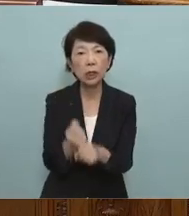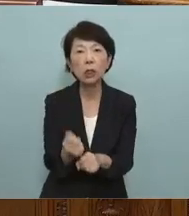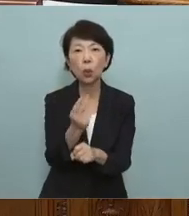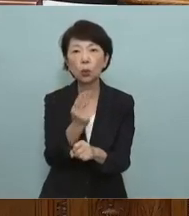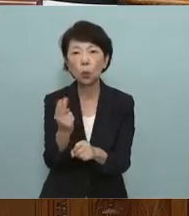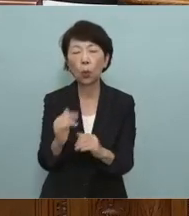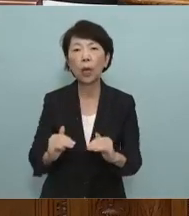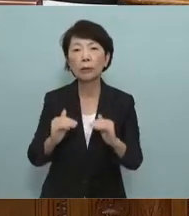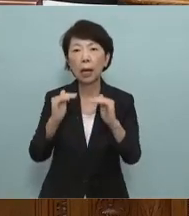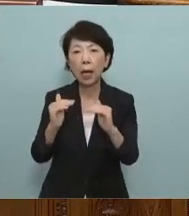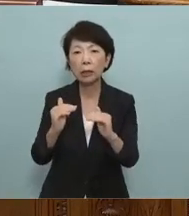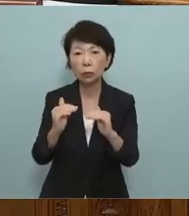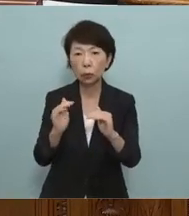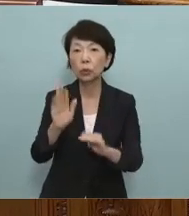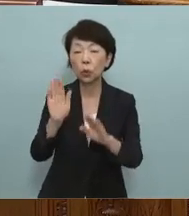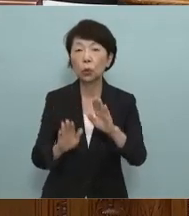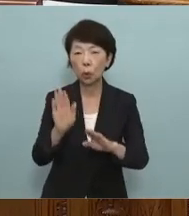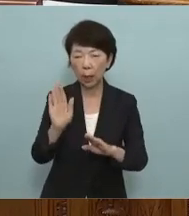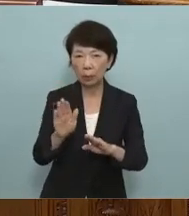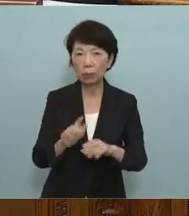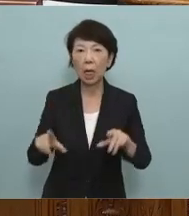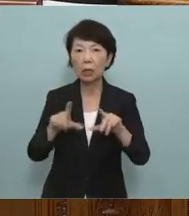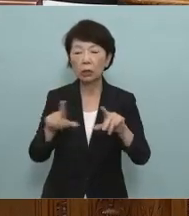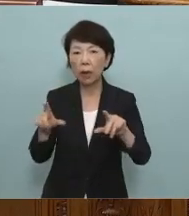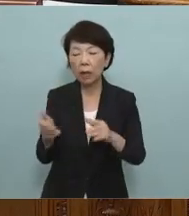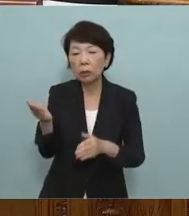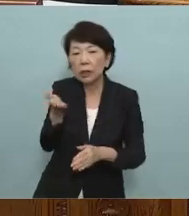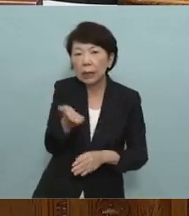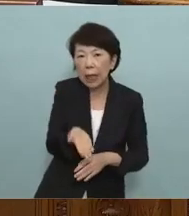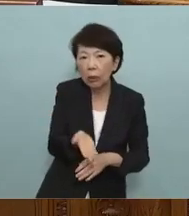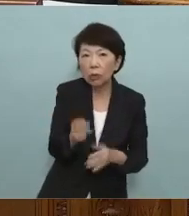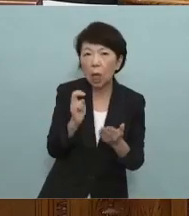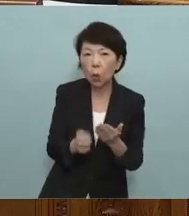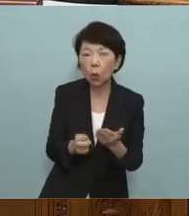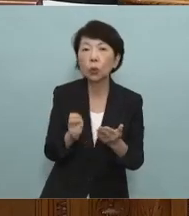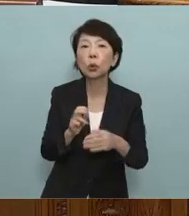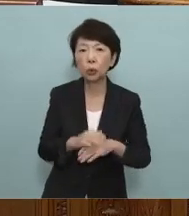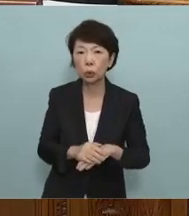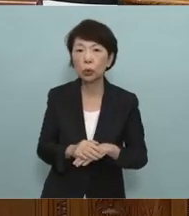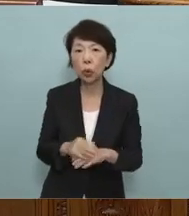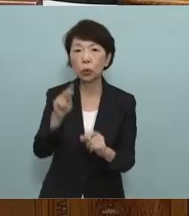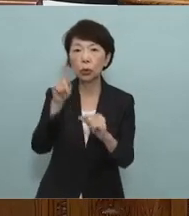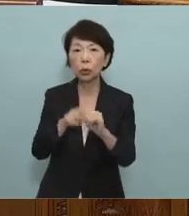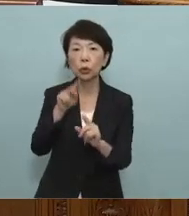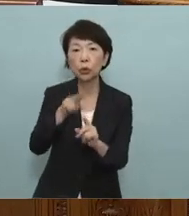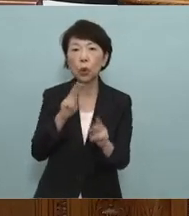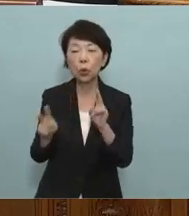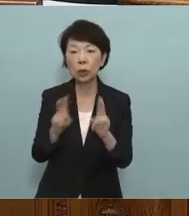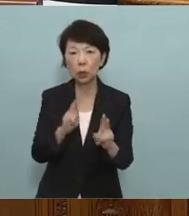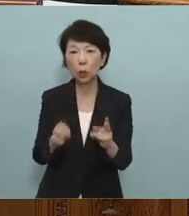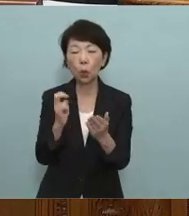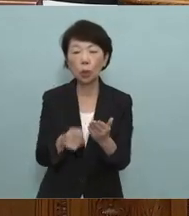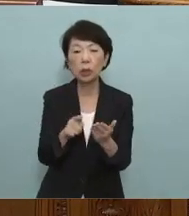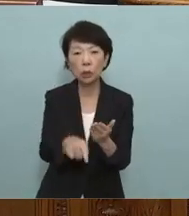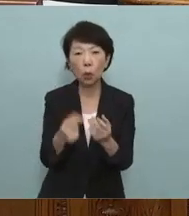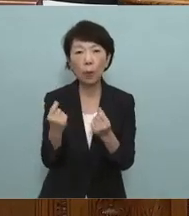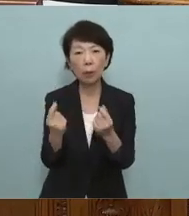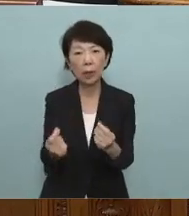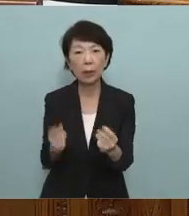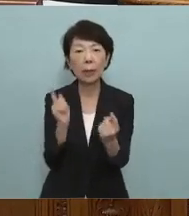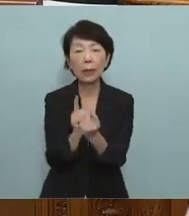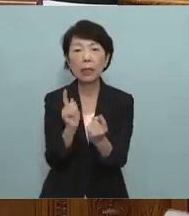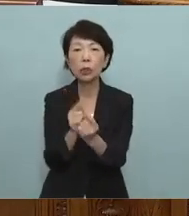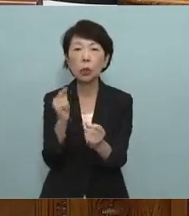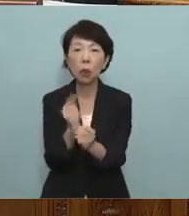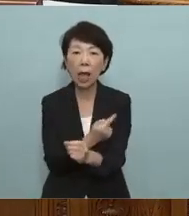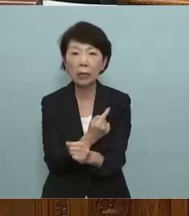傾向にありますが、いわゆる下請け法といった旧来の中小企業法制では、対象にならない方が